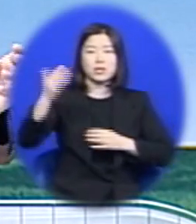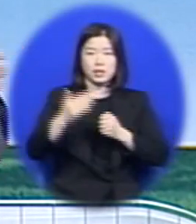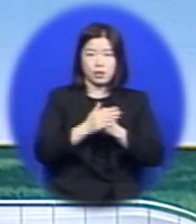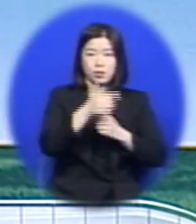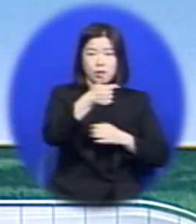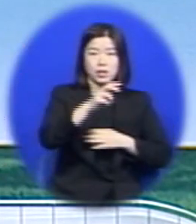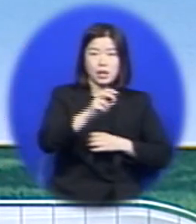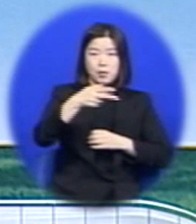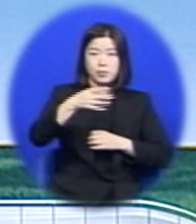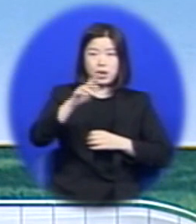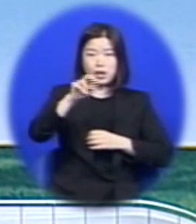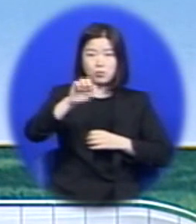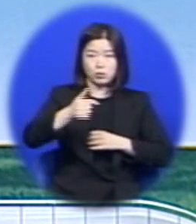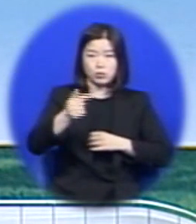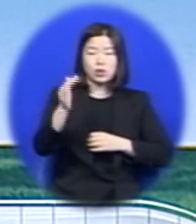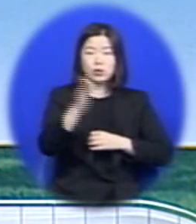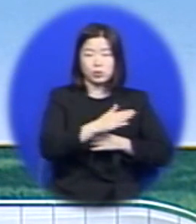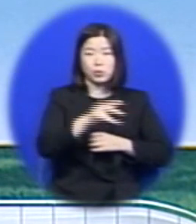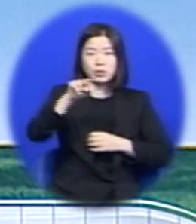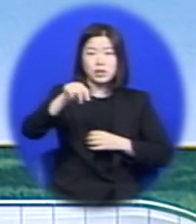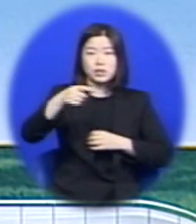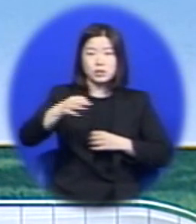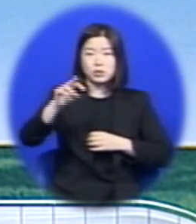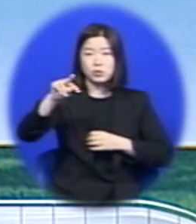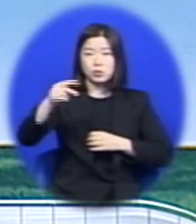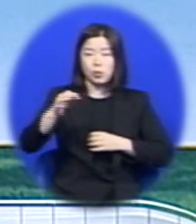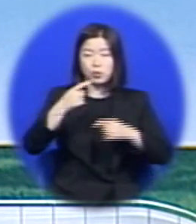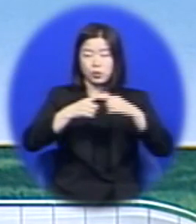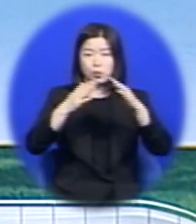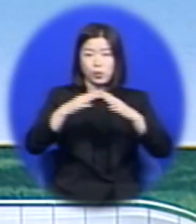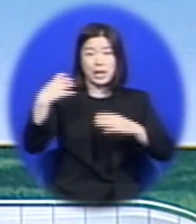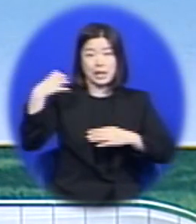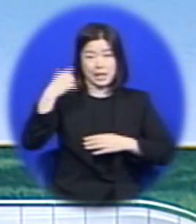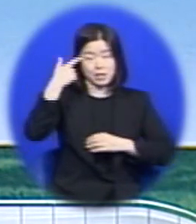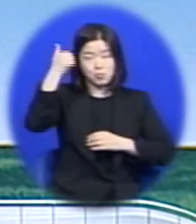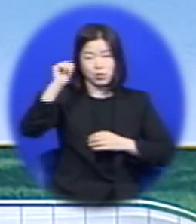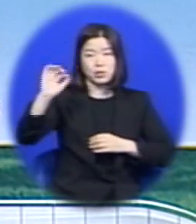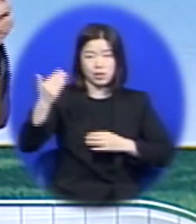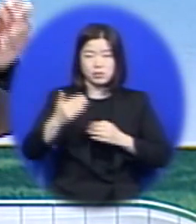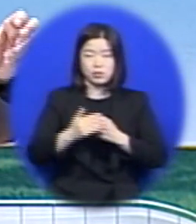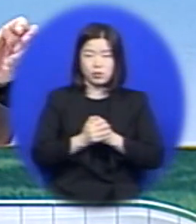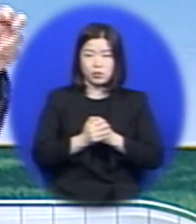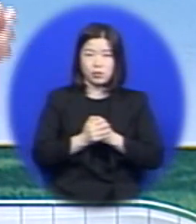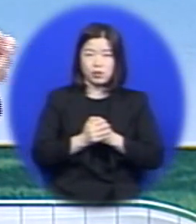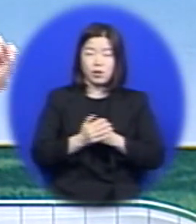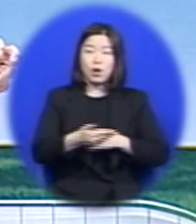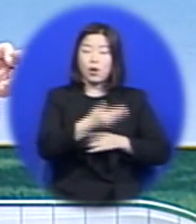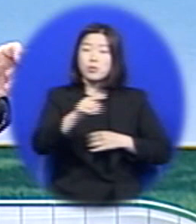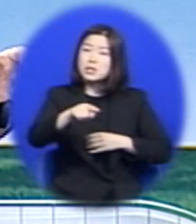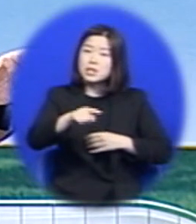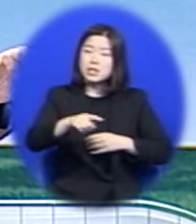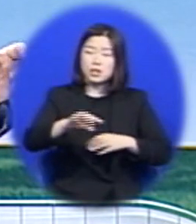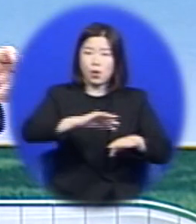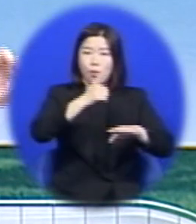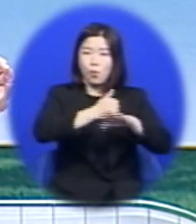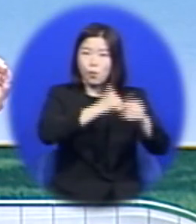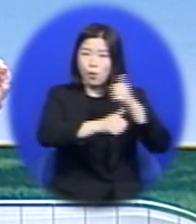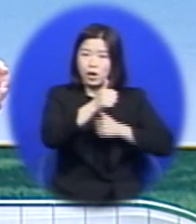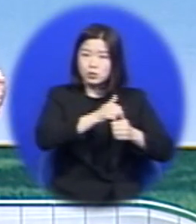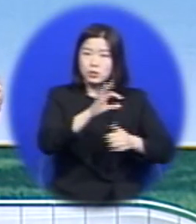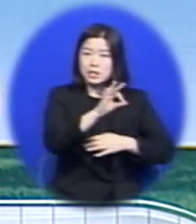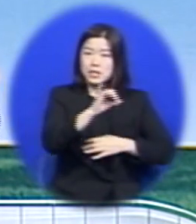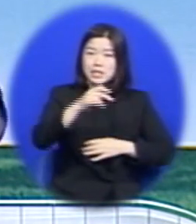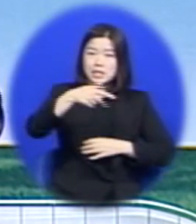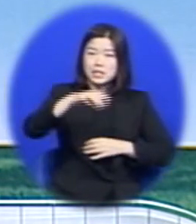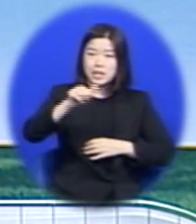남대문교회 그리고 성동교회 담임 목사를 했습니다. 여러분이 왕손이었던 이재영이라고 하는